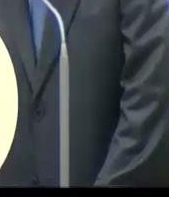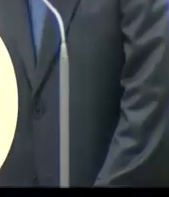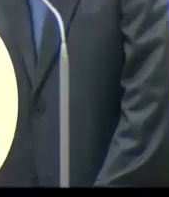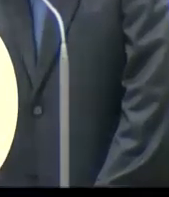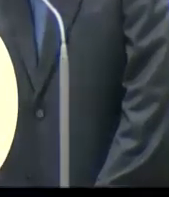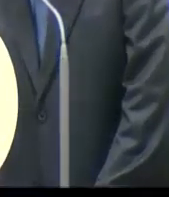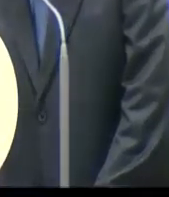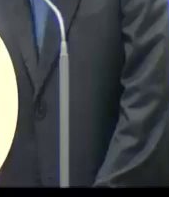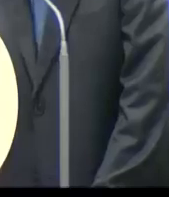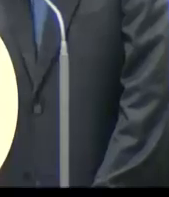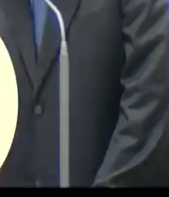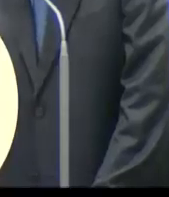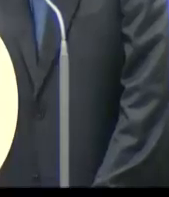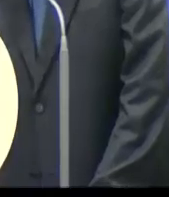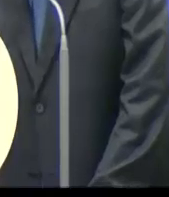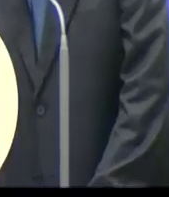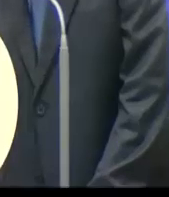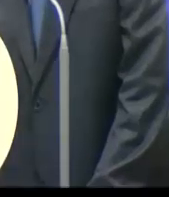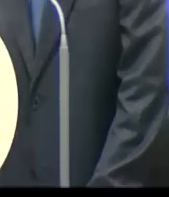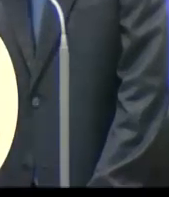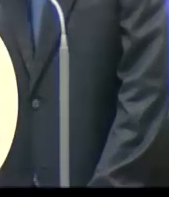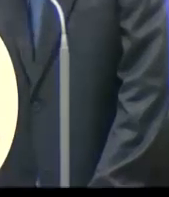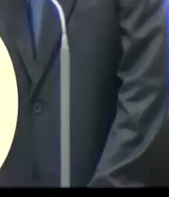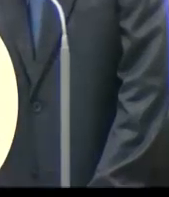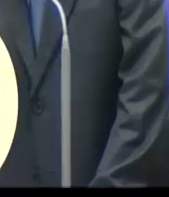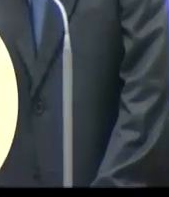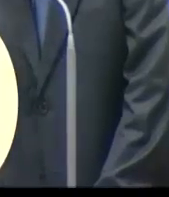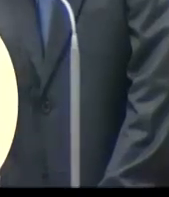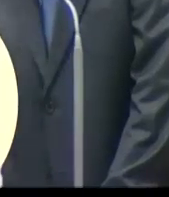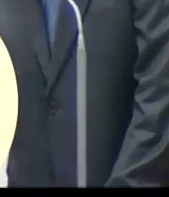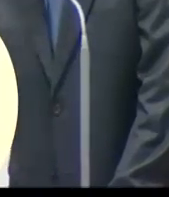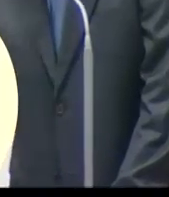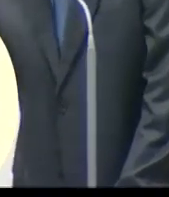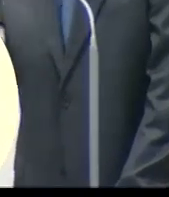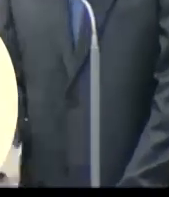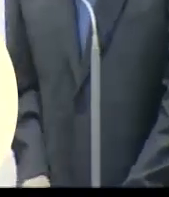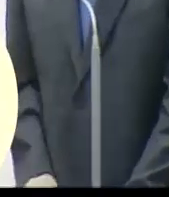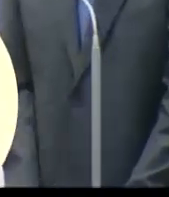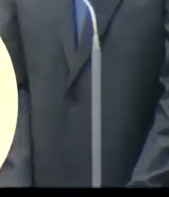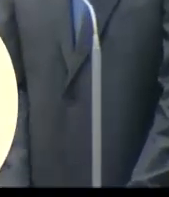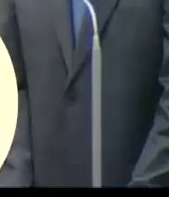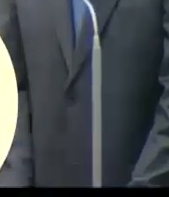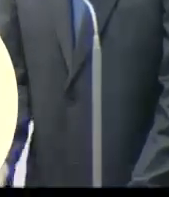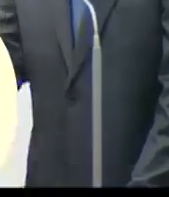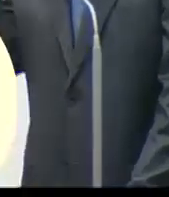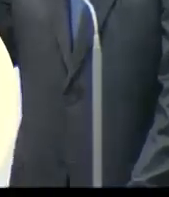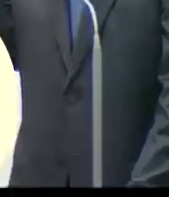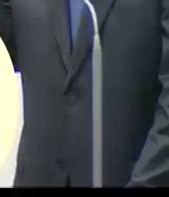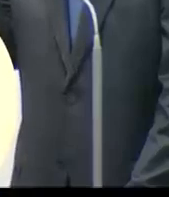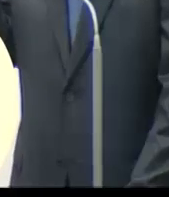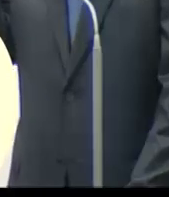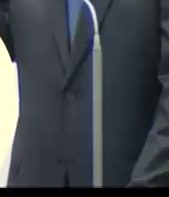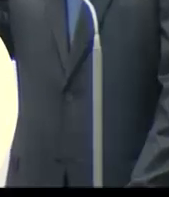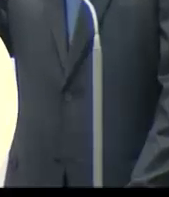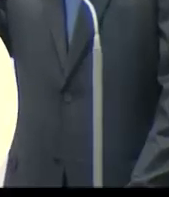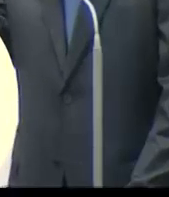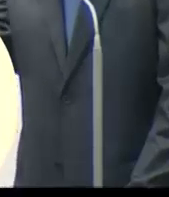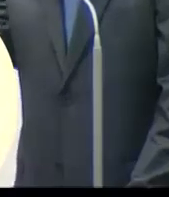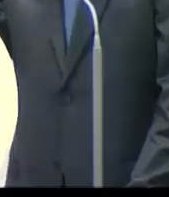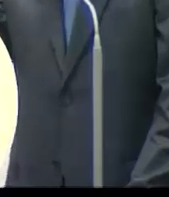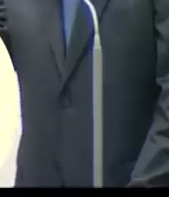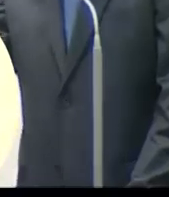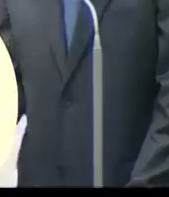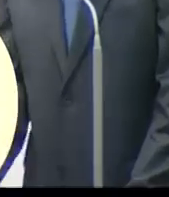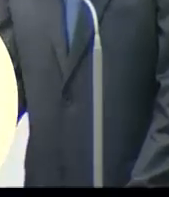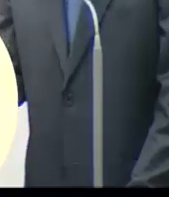班，我领1000块过330块，安尼叫做1.33啊，大主意。啊，即马一